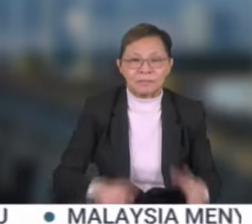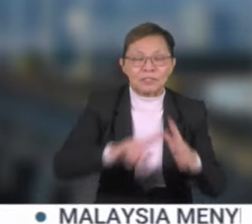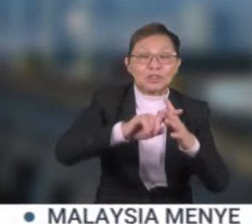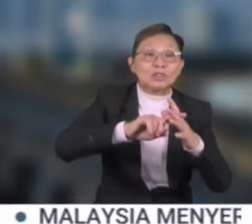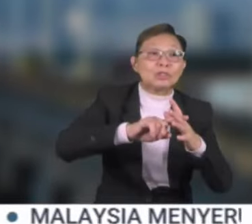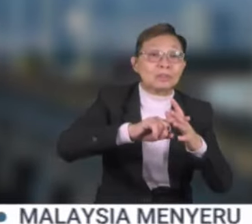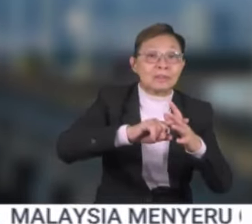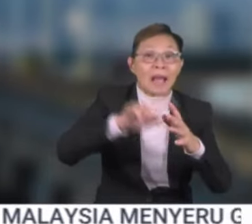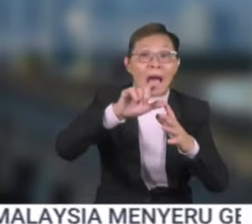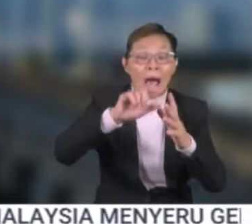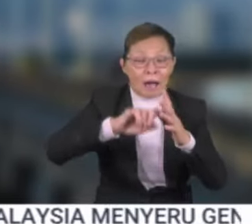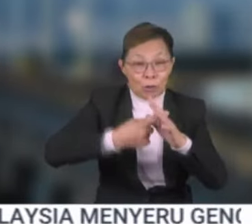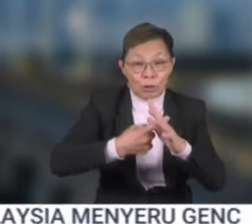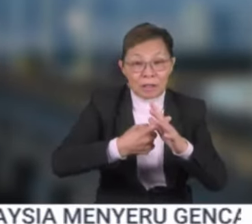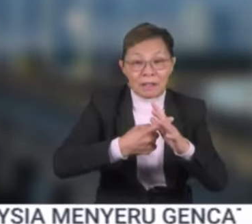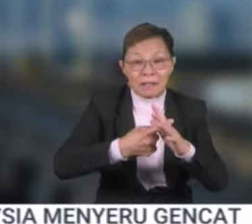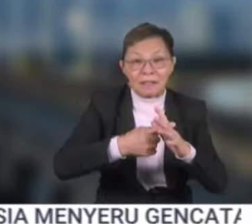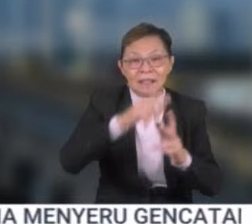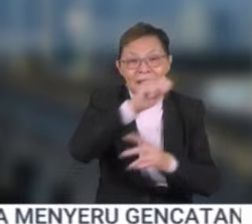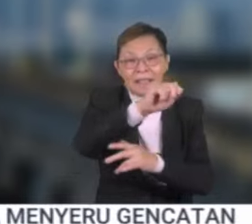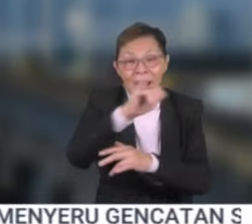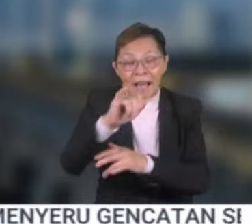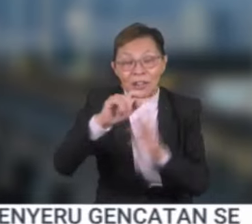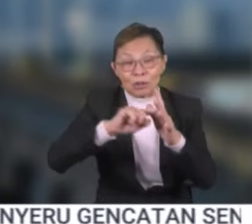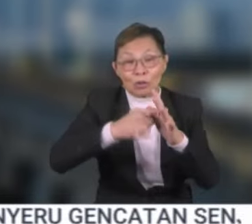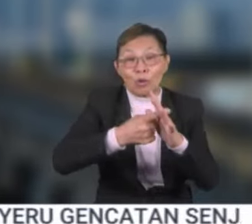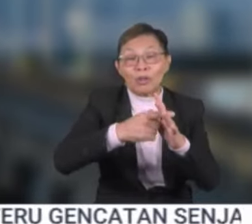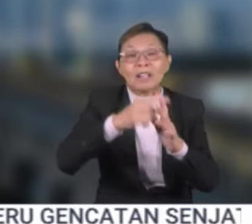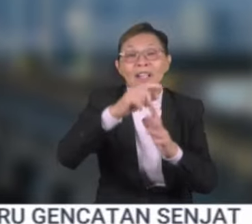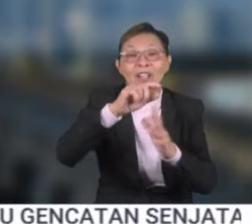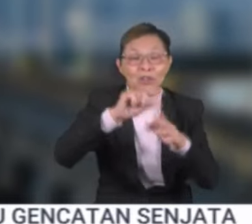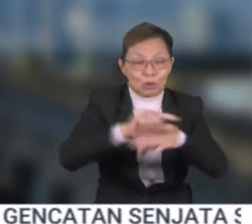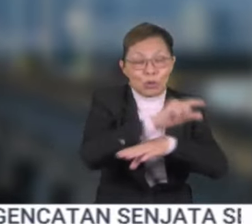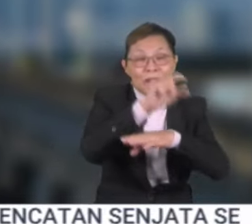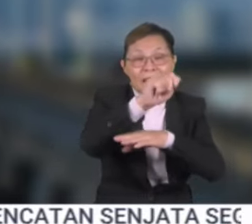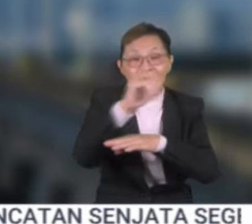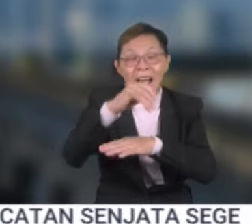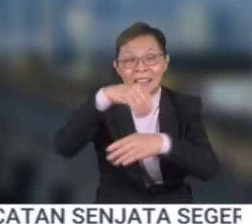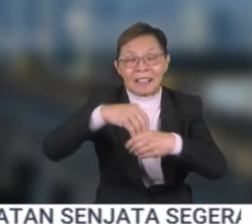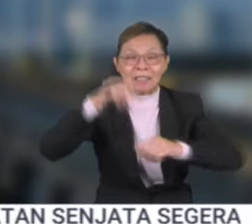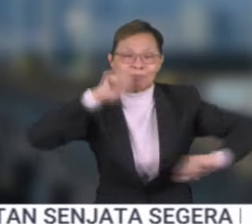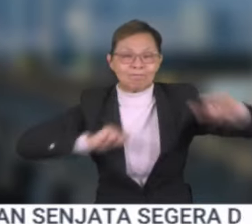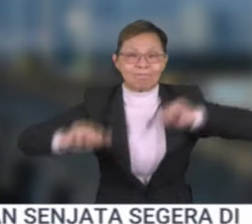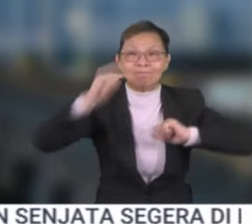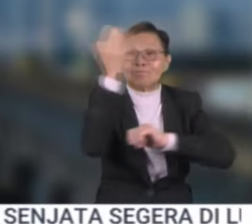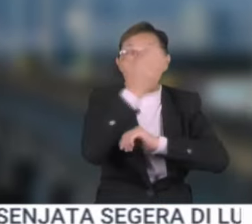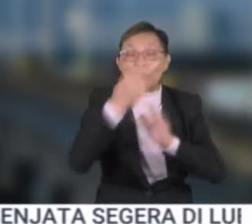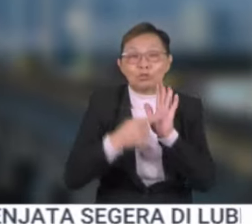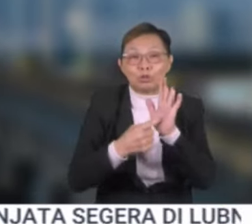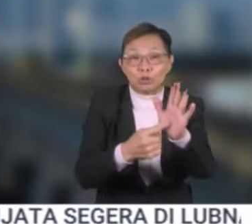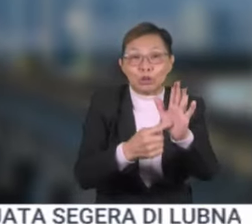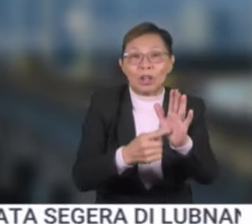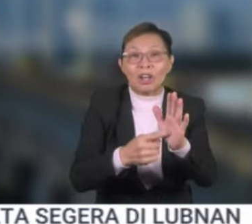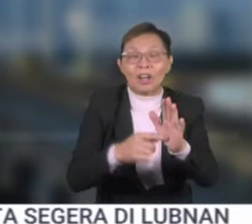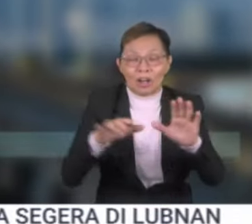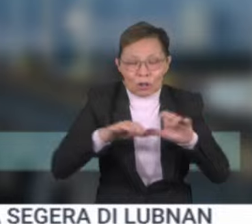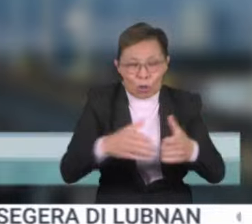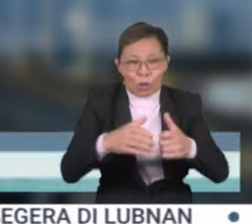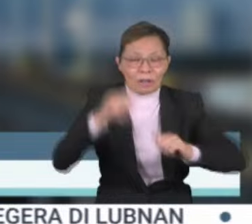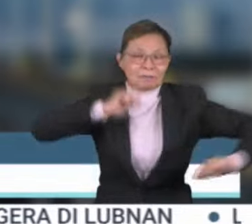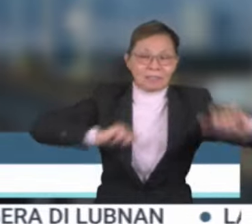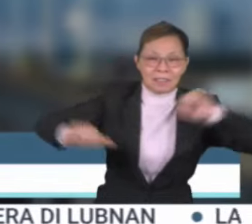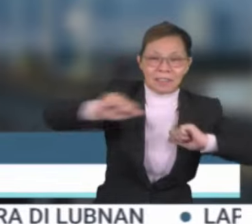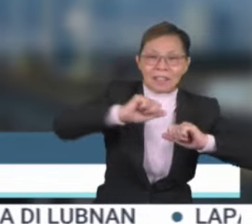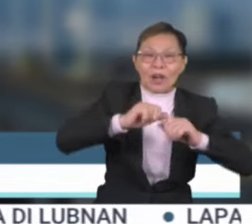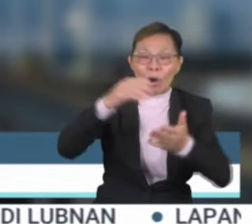Pengaplikasian teknologi kecerdasan buatan AI dalam persembahan seni teater bakal diketengahkan kumpulan teater bangsawan